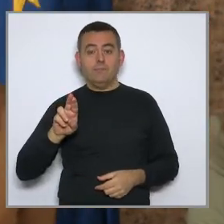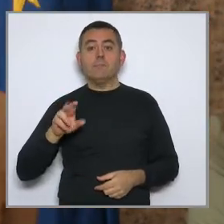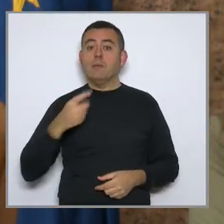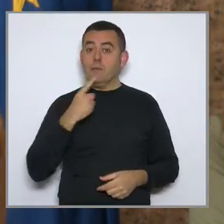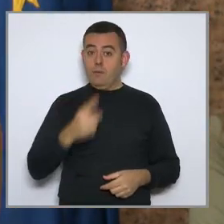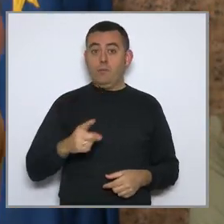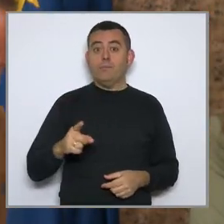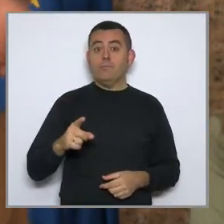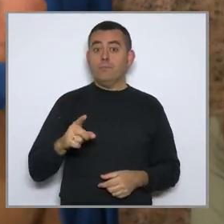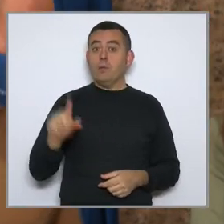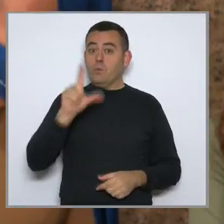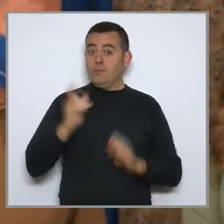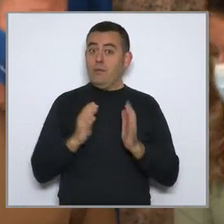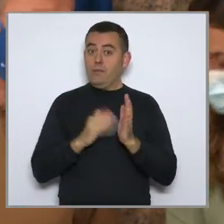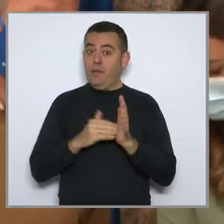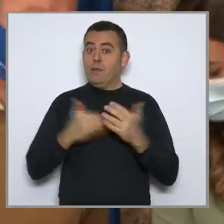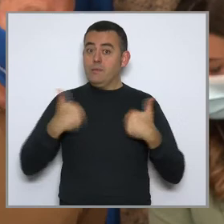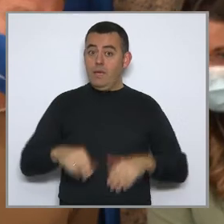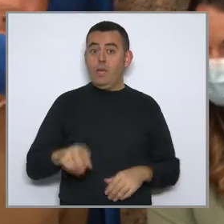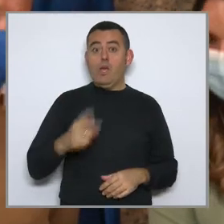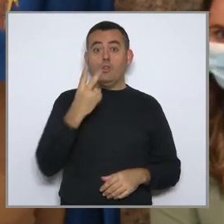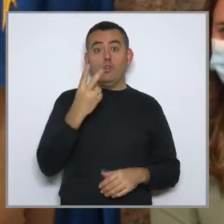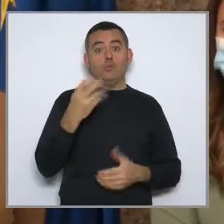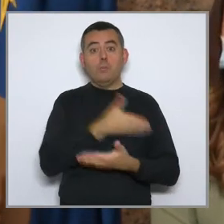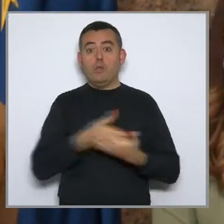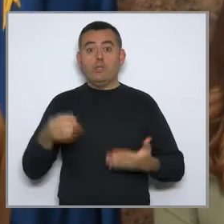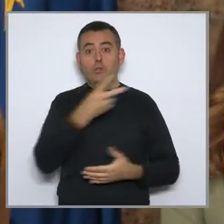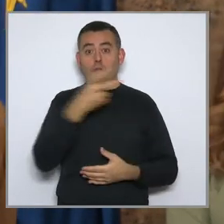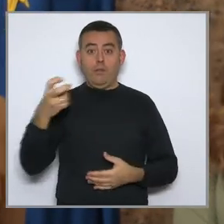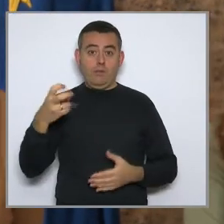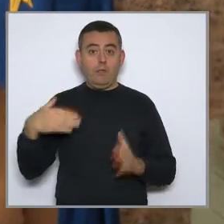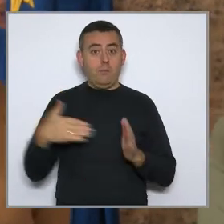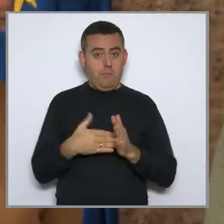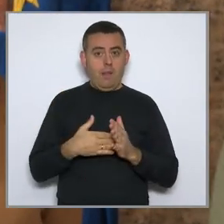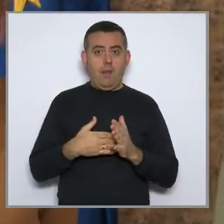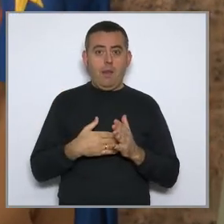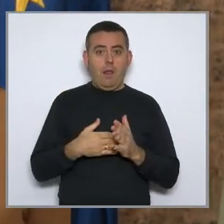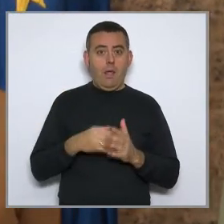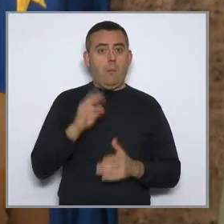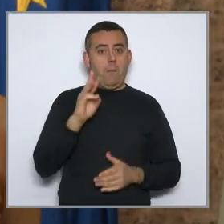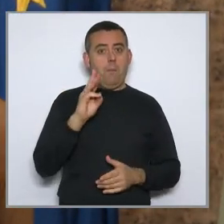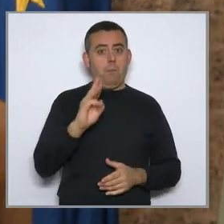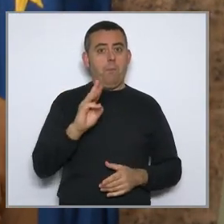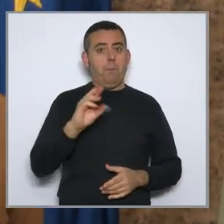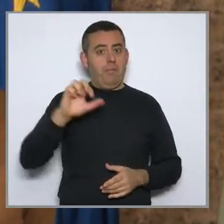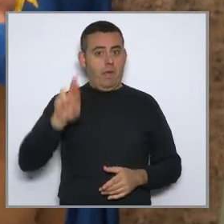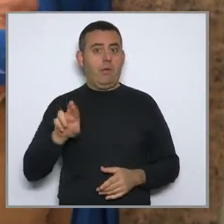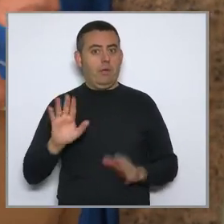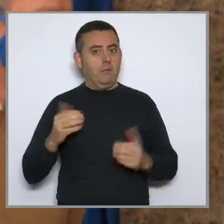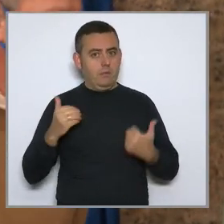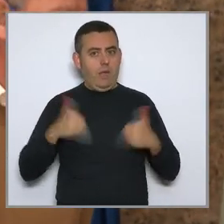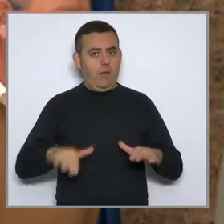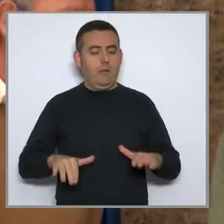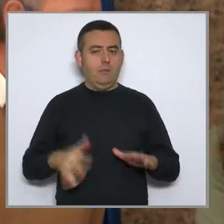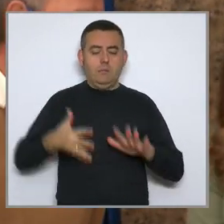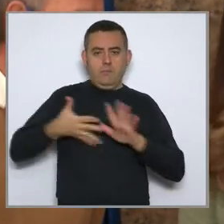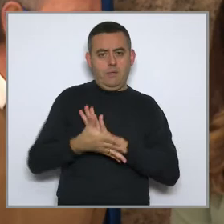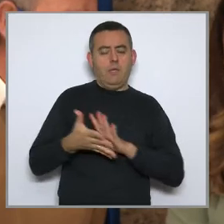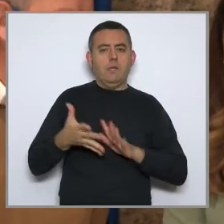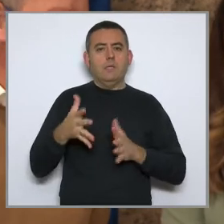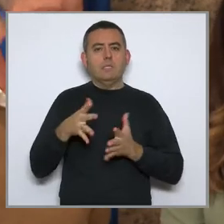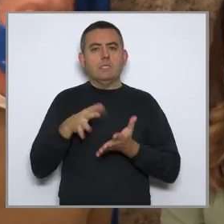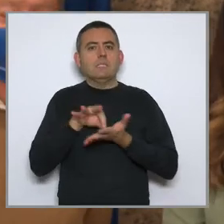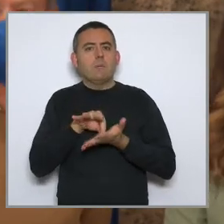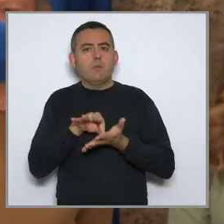de, crec que són 2.200.000 PCRs, que s'està fent un gran esforç per els serveis públics de